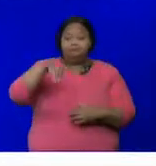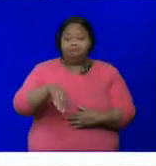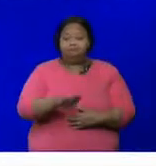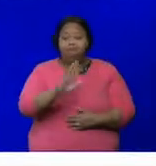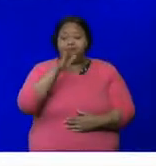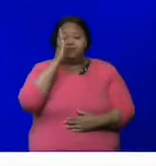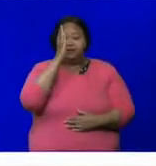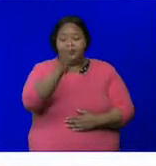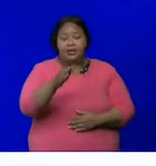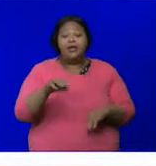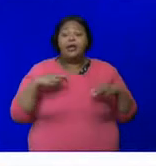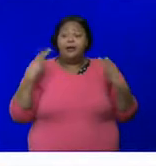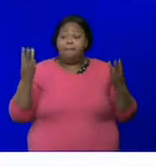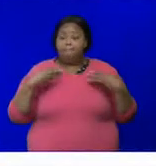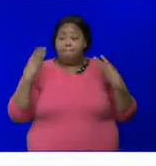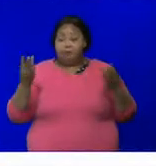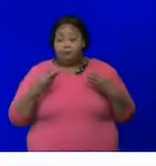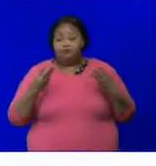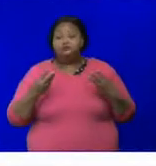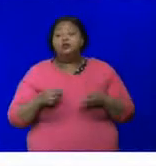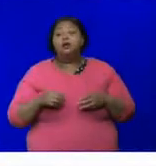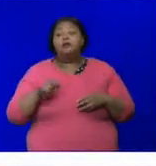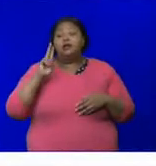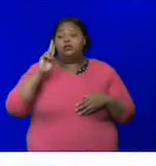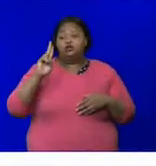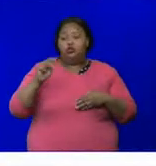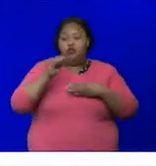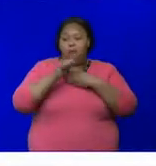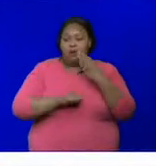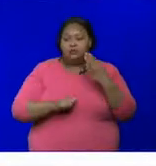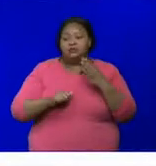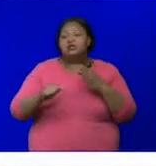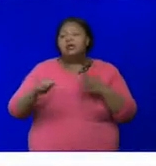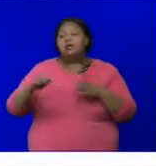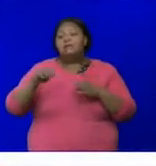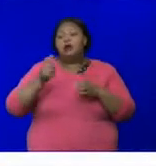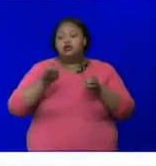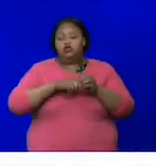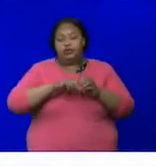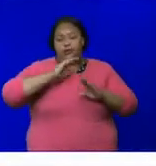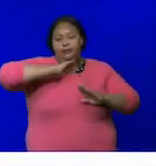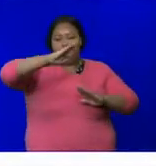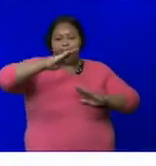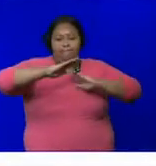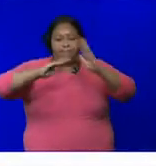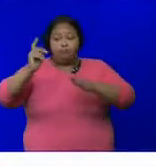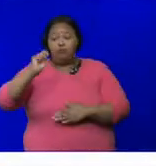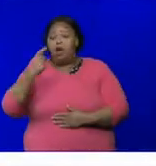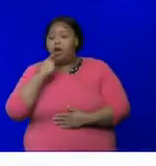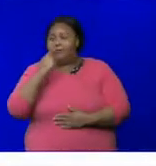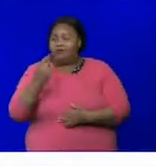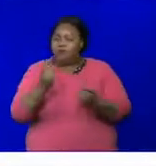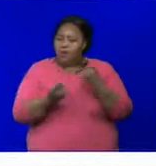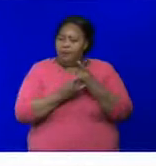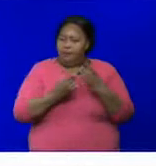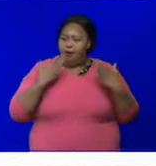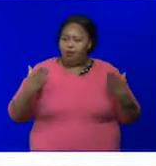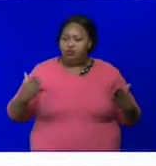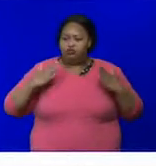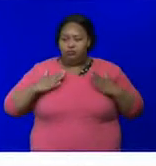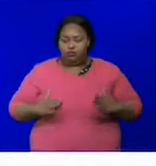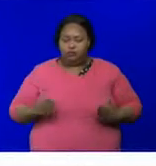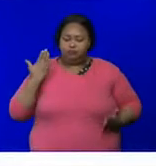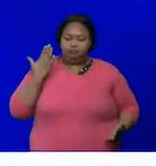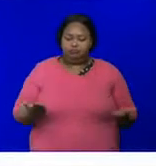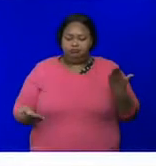takamsunduza embabane letinetinyanga letimbili tithile umdlalo ubasita kuthi bashukumise umtimba kodwa lokukhulu